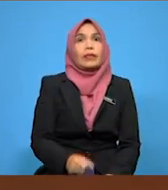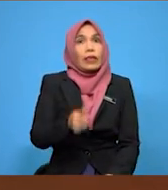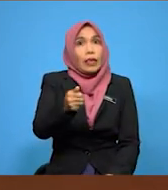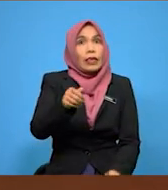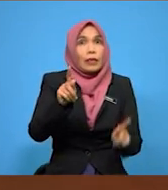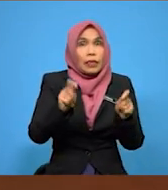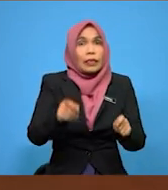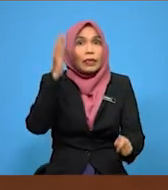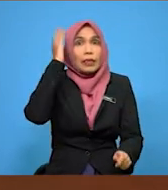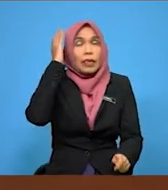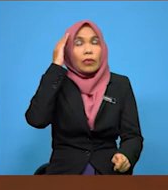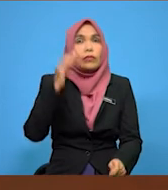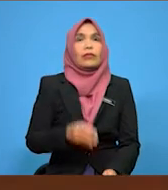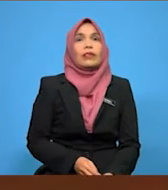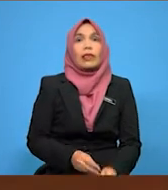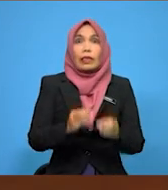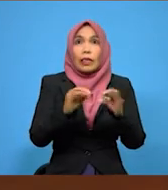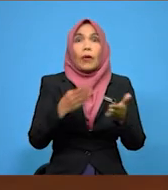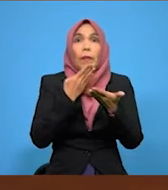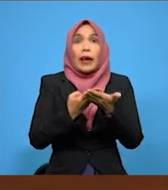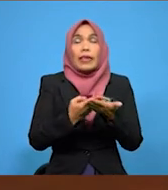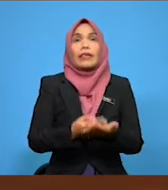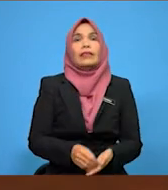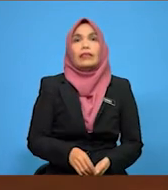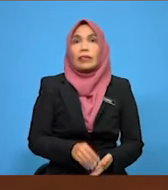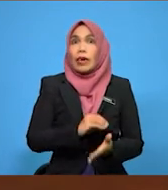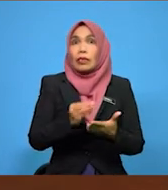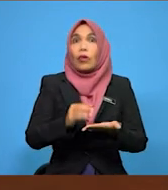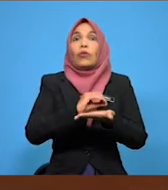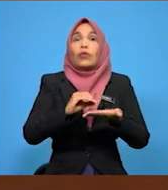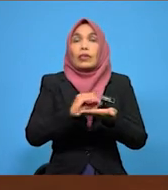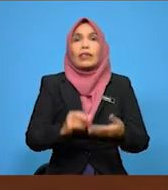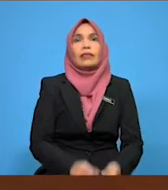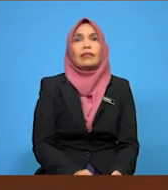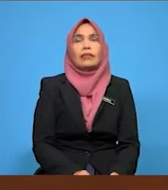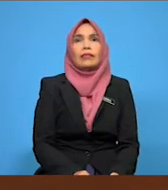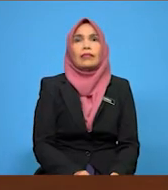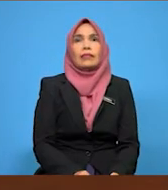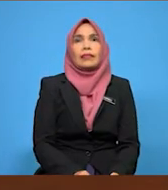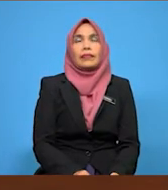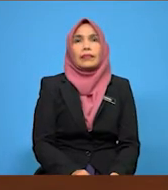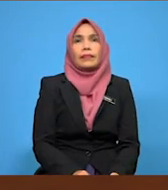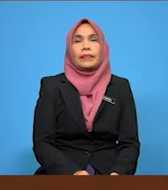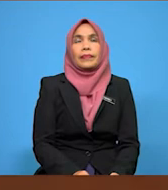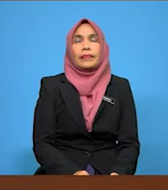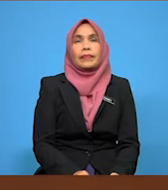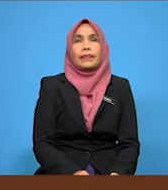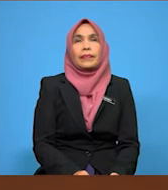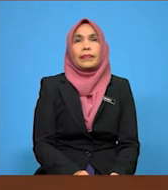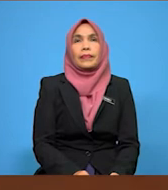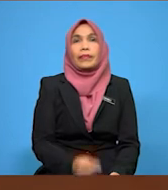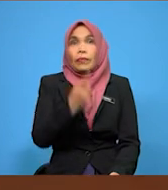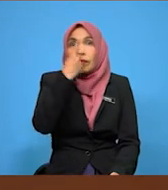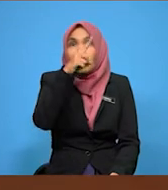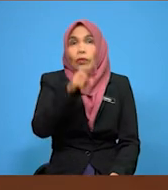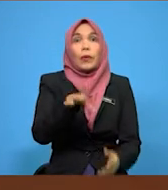elok ataupun sudah rosak. Pernahkah anda memeriksa telur sebelum menggunakannya?